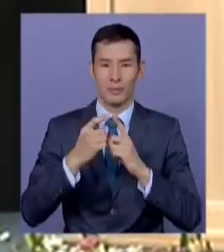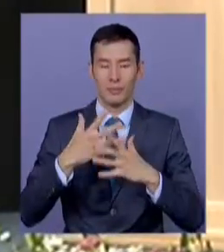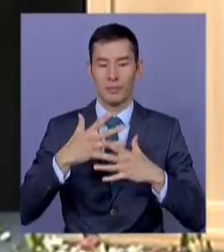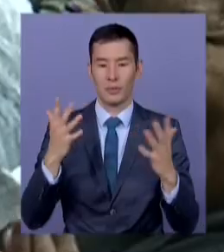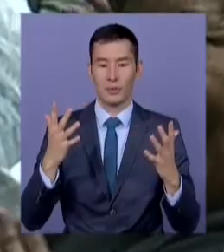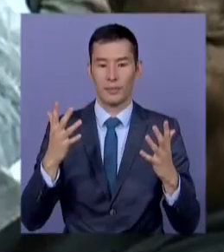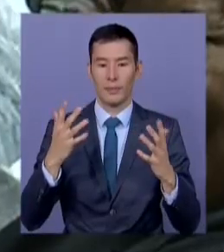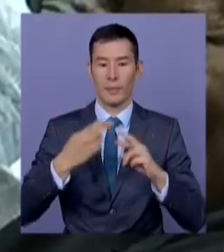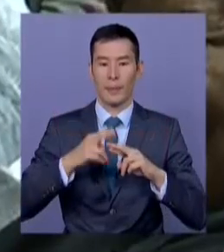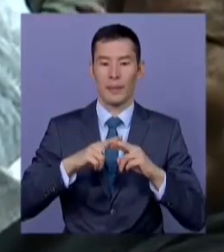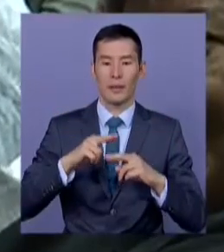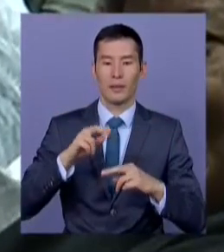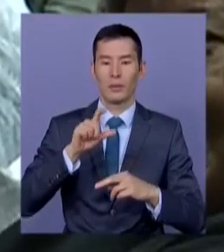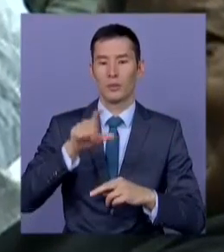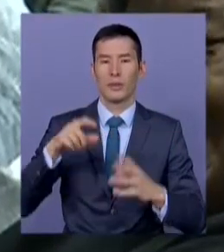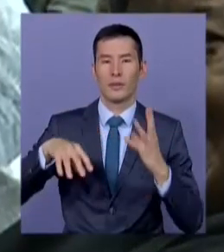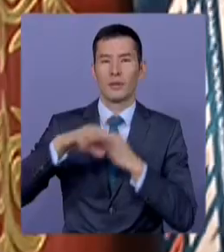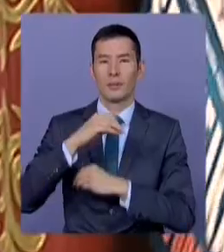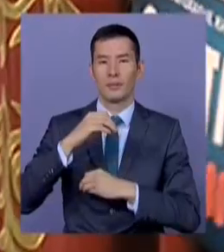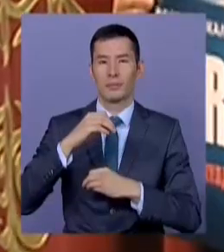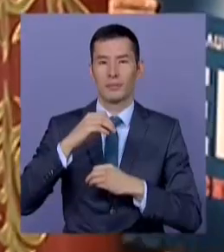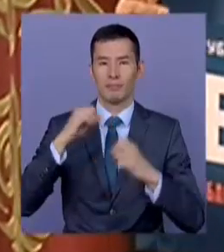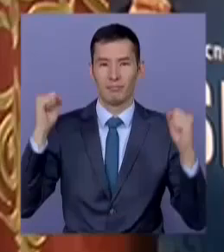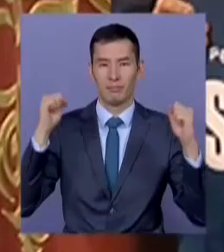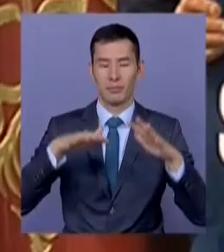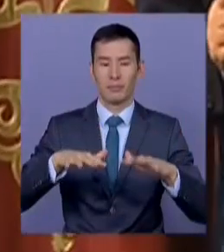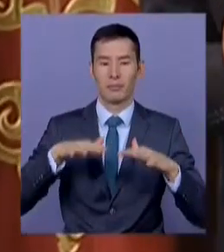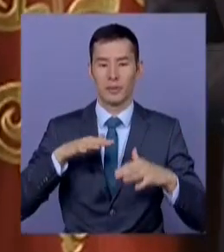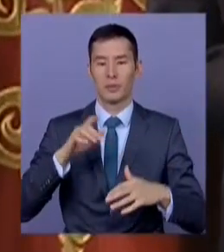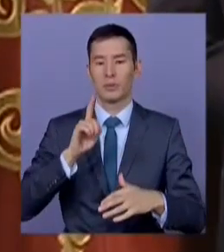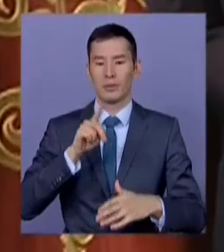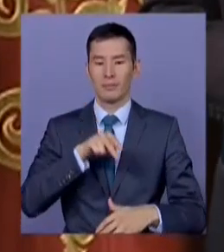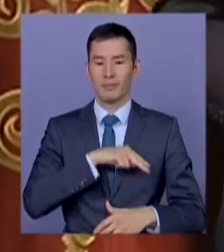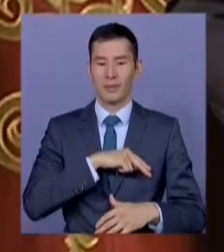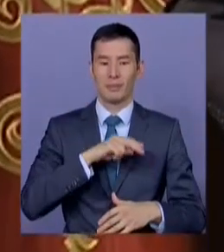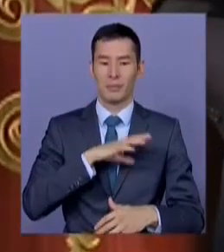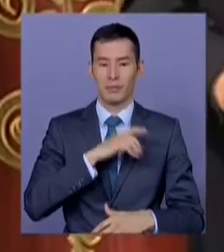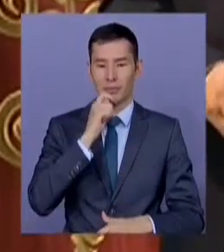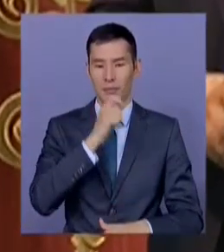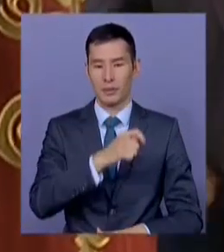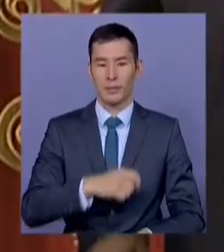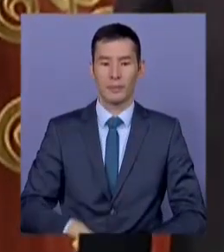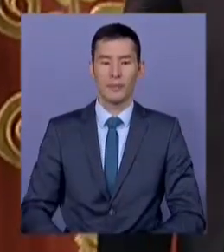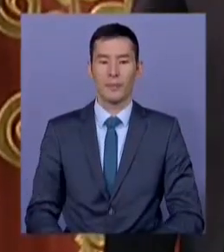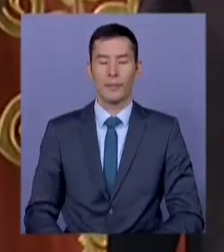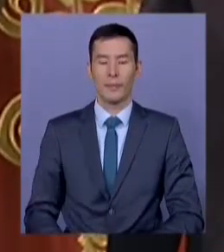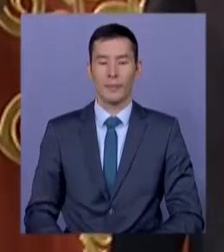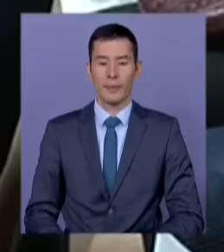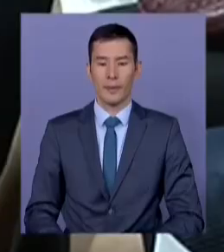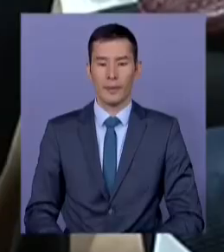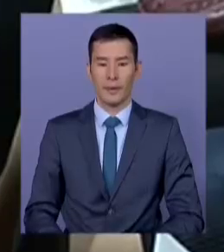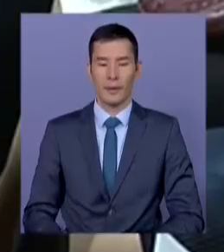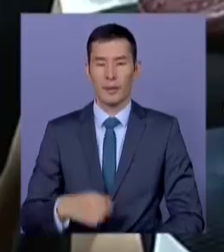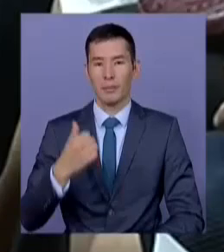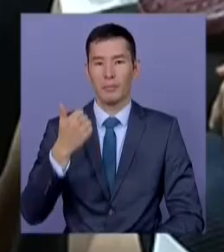өткізген республикалық жазба ақындар мүшәйрасының қорытындысы жарияланып, жеңімпаздар марапатталды. Жыр бәйгесінің бас жүлдесі ақын Байбота Қошым Ноғайға берілсе,